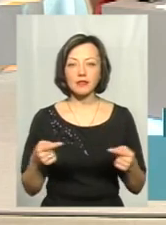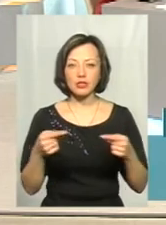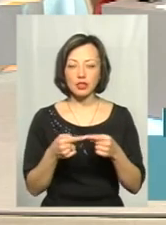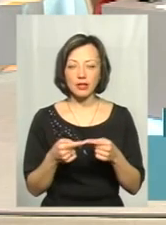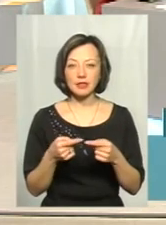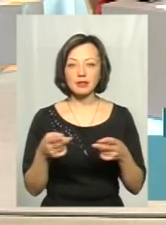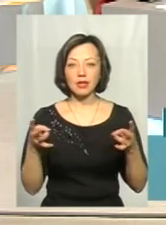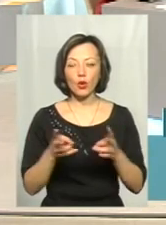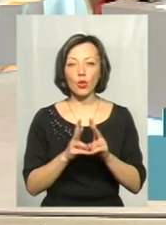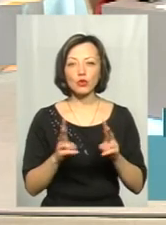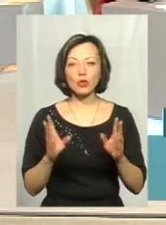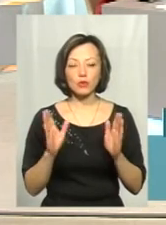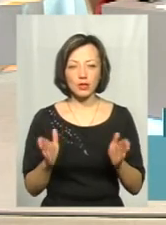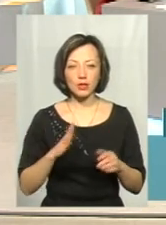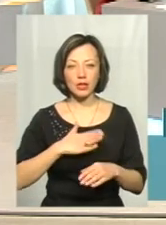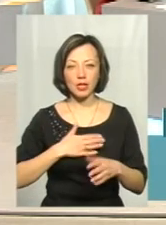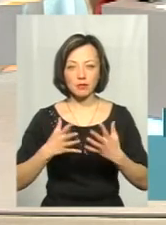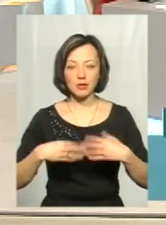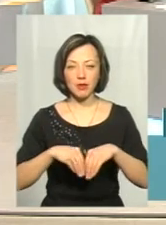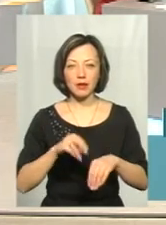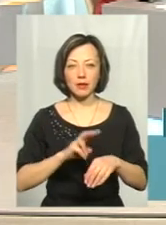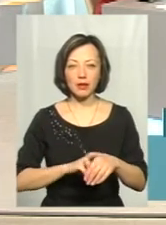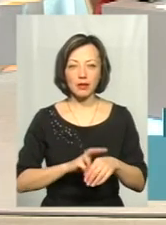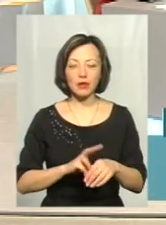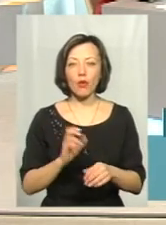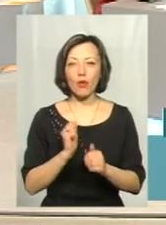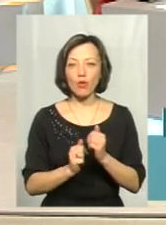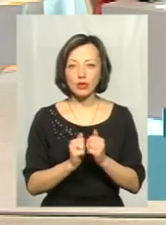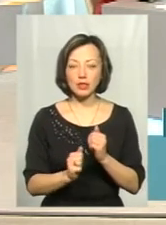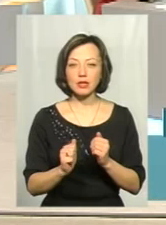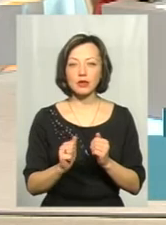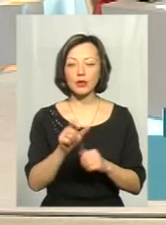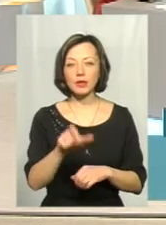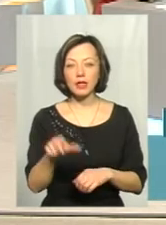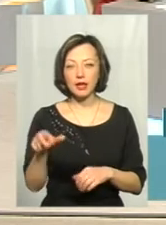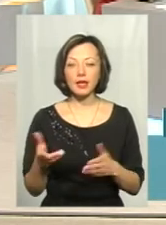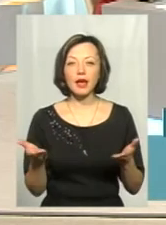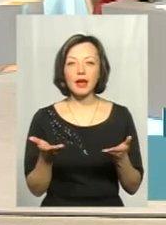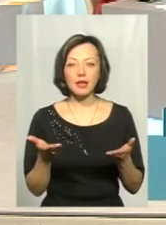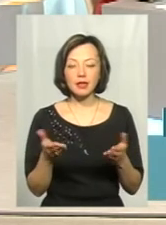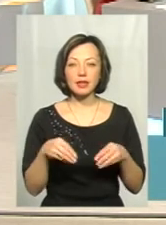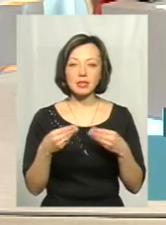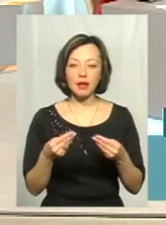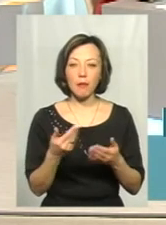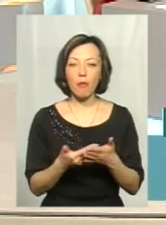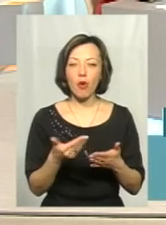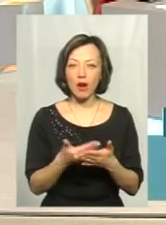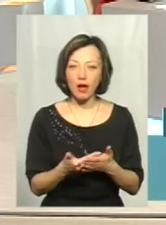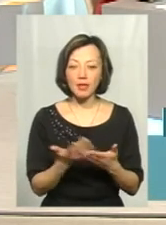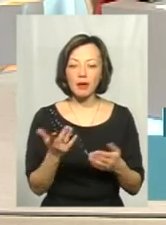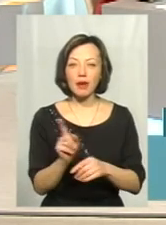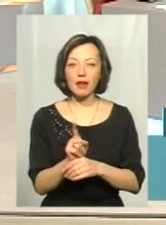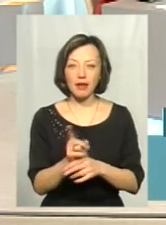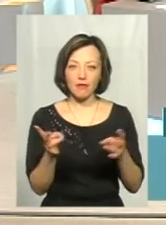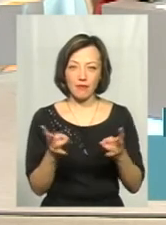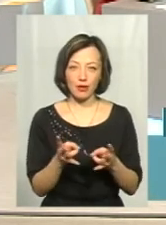тим, хто ж буде нашим сімейним лікарем кожній людині. От які дасте поради ви, за якими критеріями